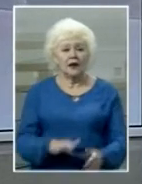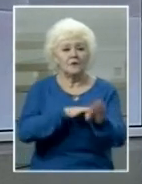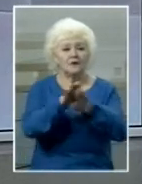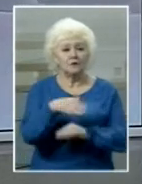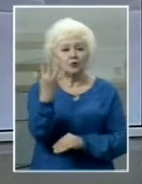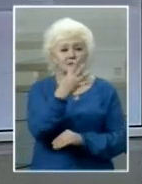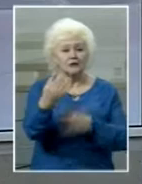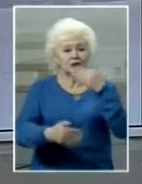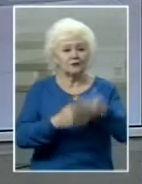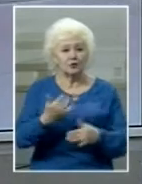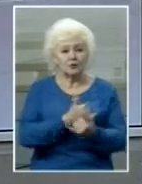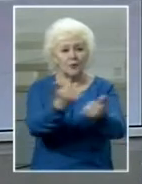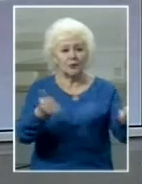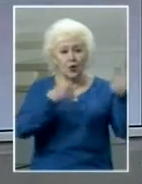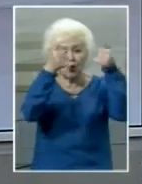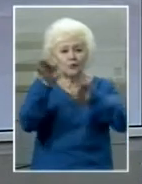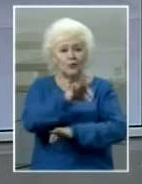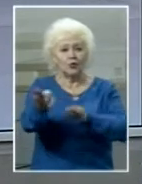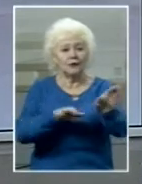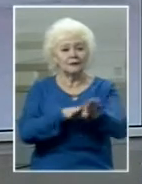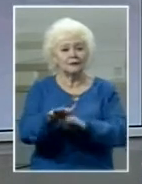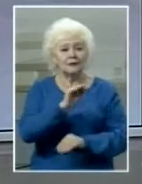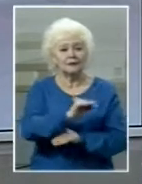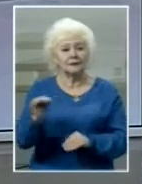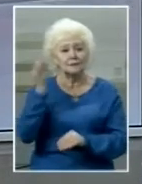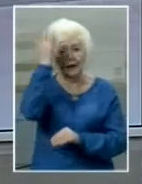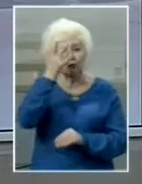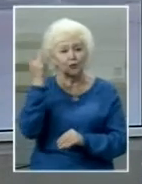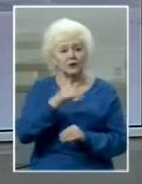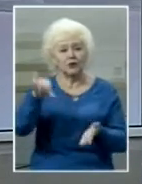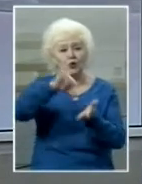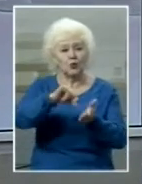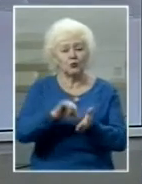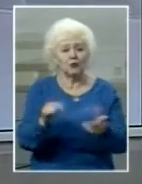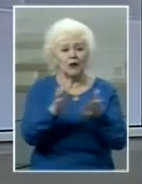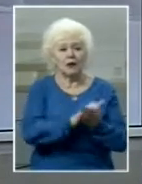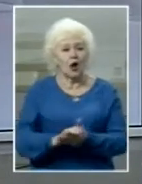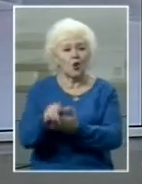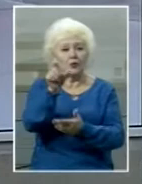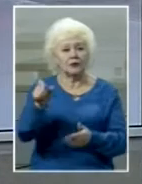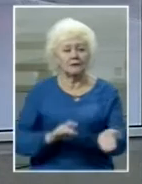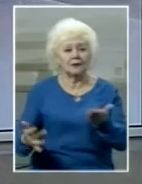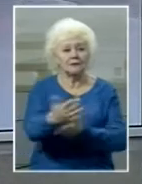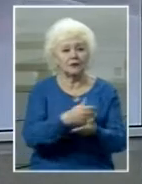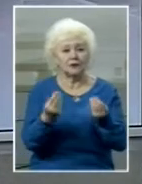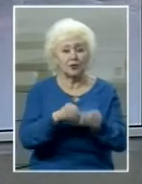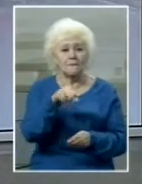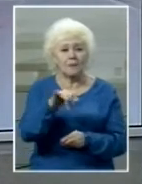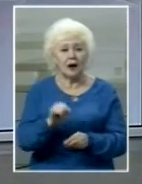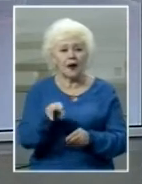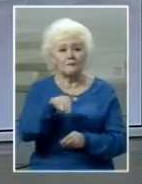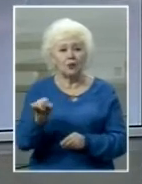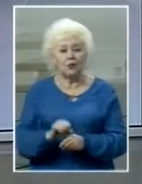Відбувся четвертий етап благодійного фотопроекту «Здійснення дитячої мрії». Учасники та організатори збирають гроші на пароподіум